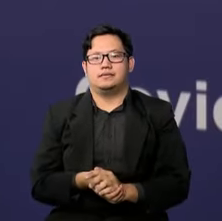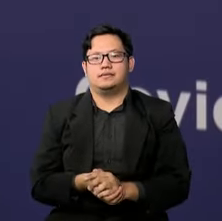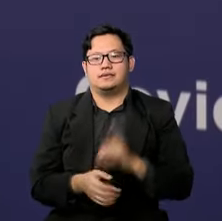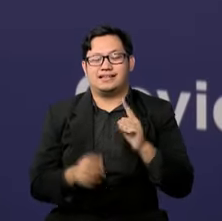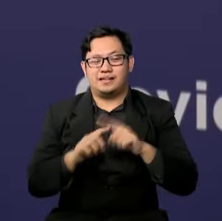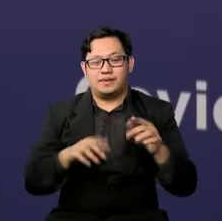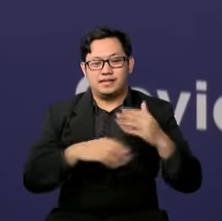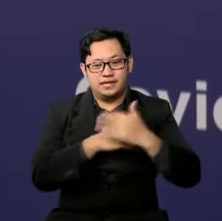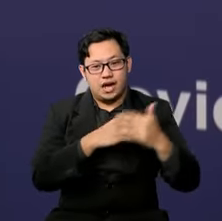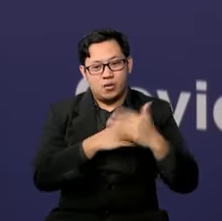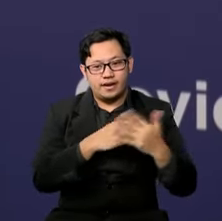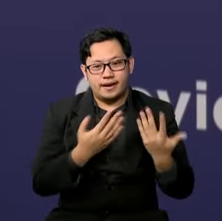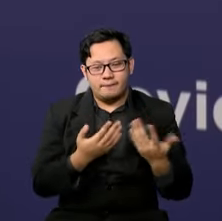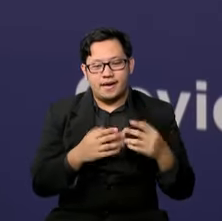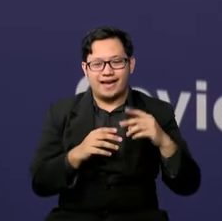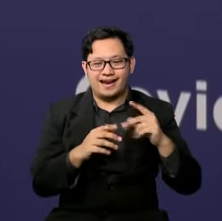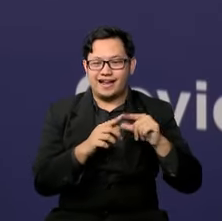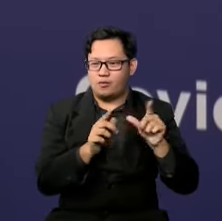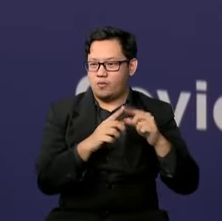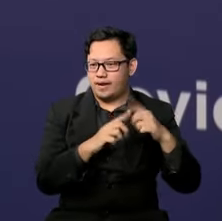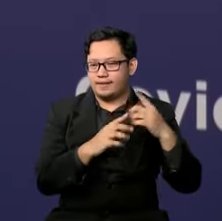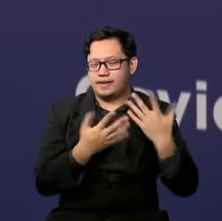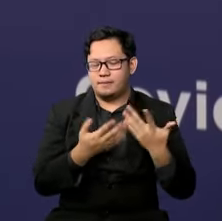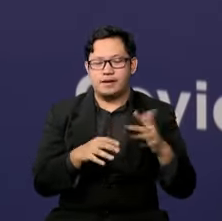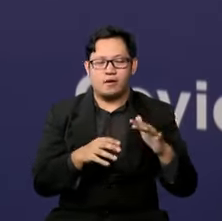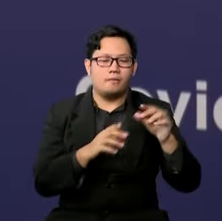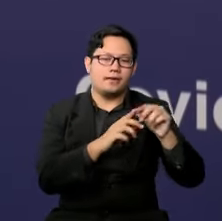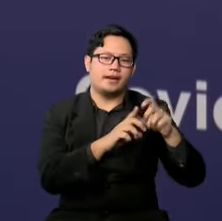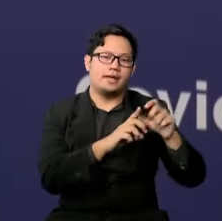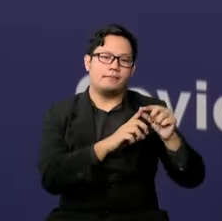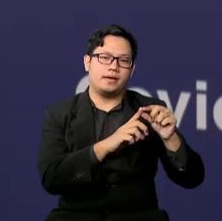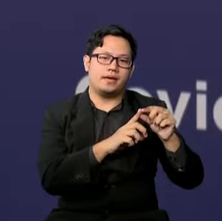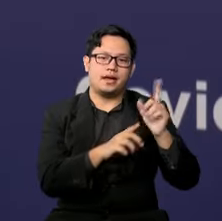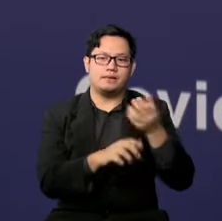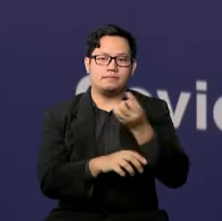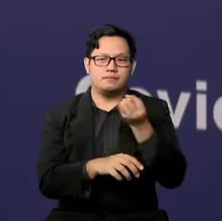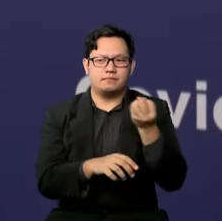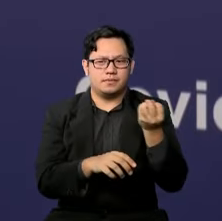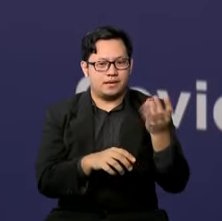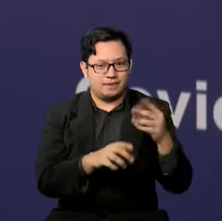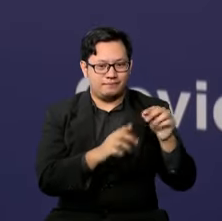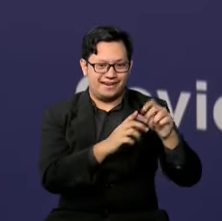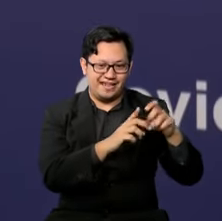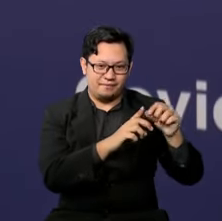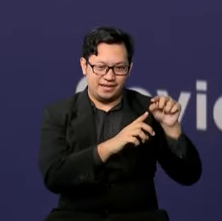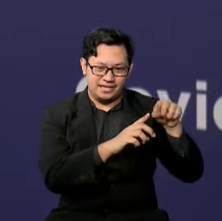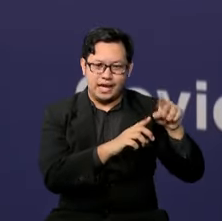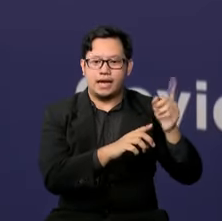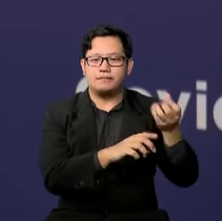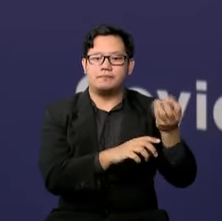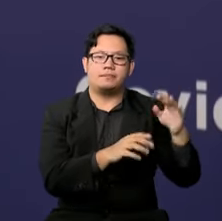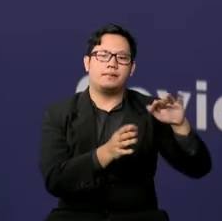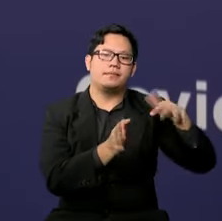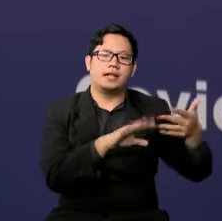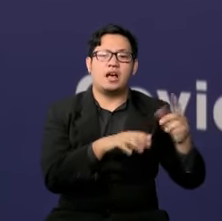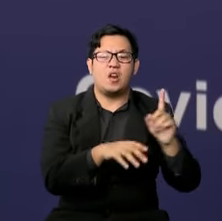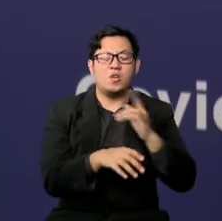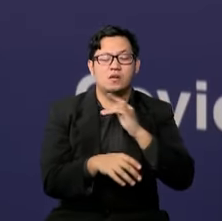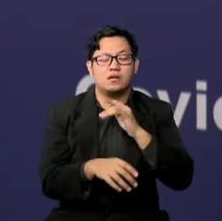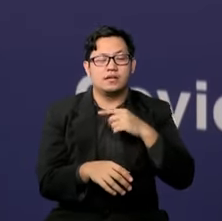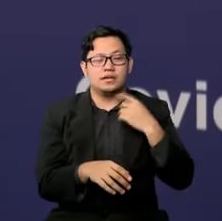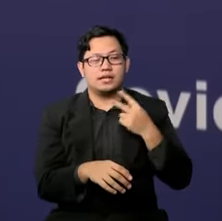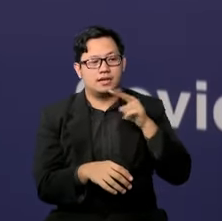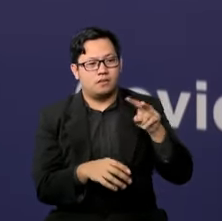yang PDP karena punya gejala yang lebih berat dari sebagian mereka ini ada juga jumlah orang-orang yang meninggal Nah apakah bikin bisa kita